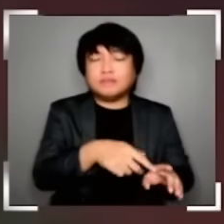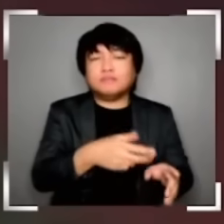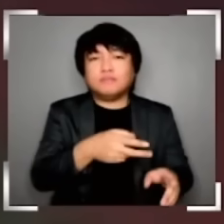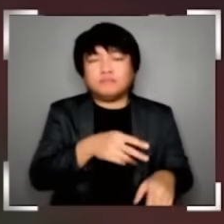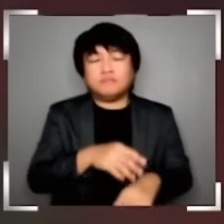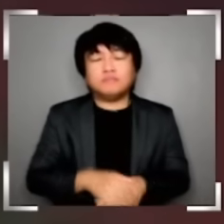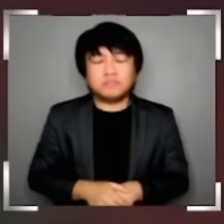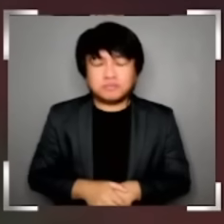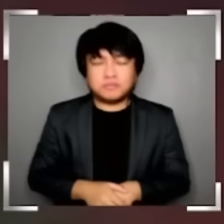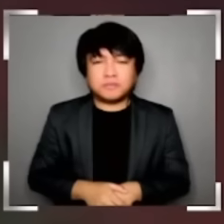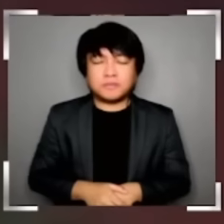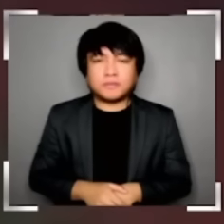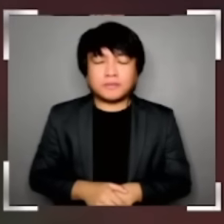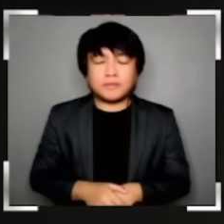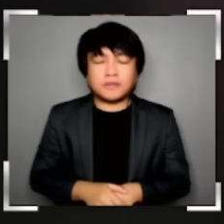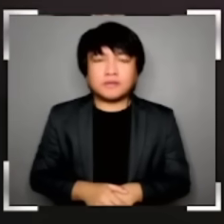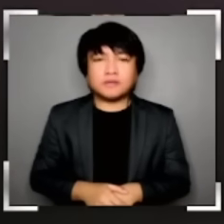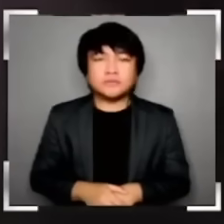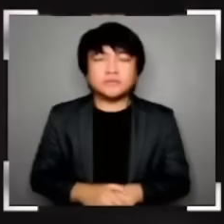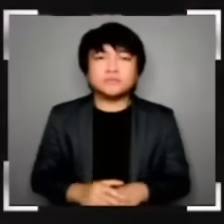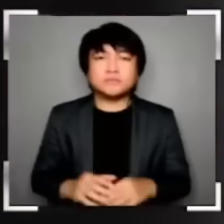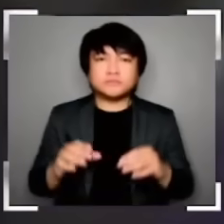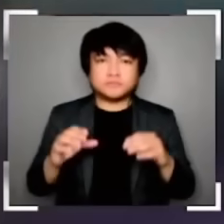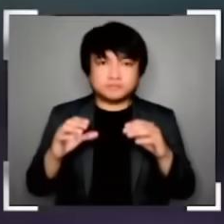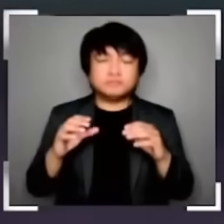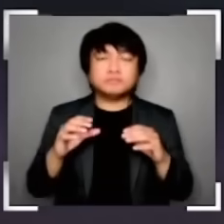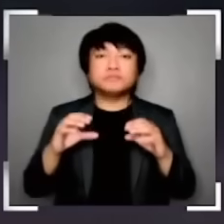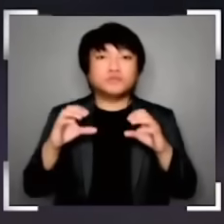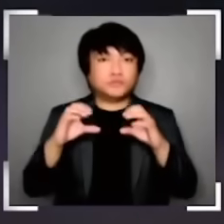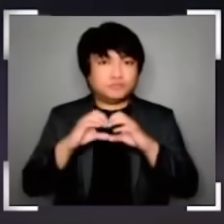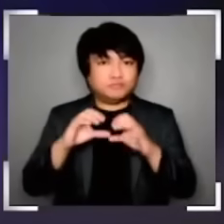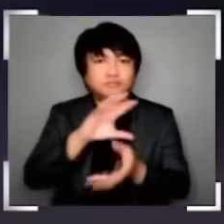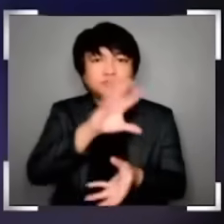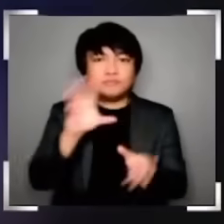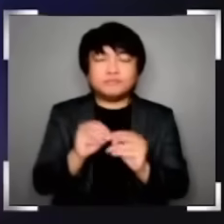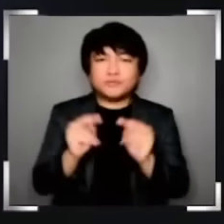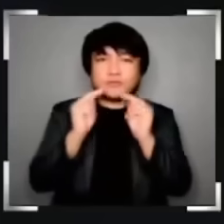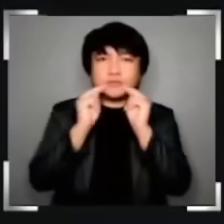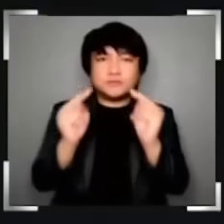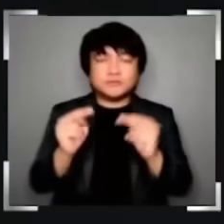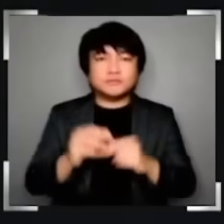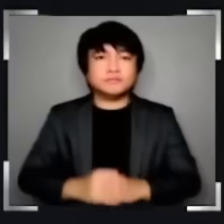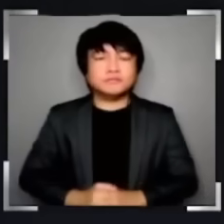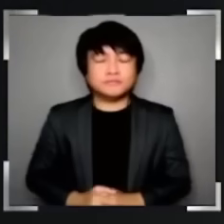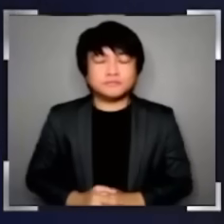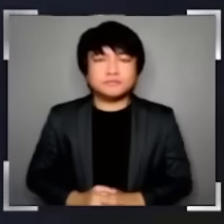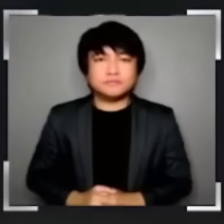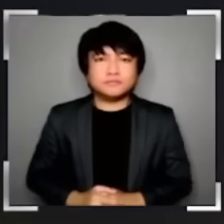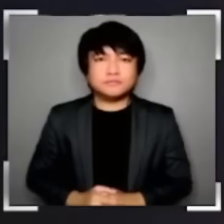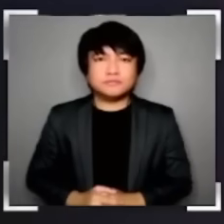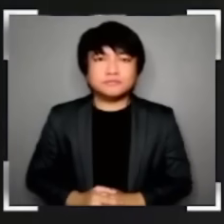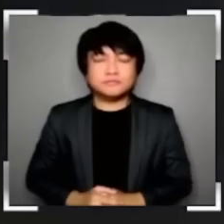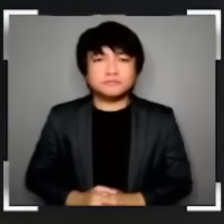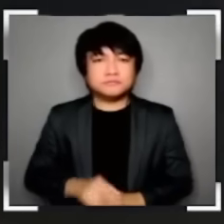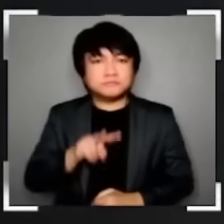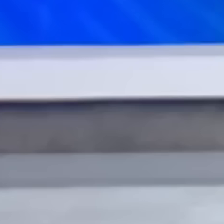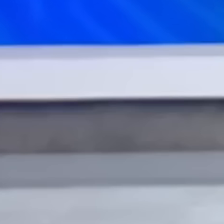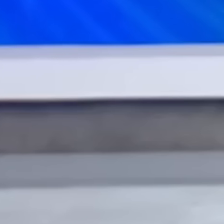TV 1 North Central Luzon at GMA Integrated News, CJ Torida ang inyong saksi.